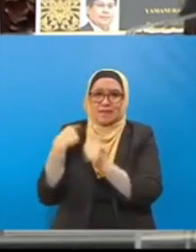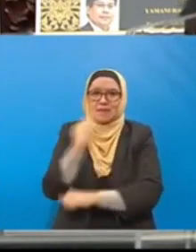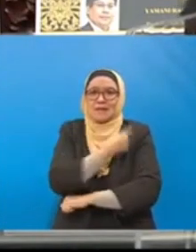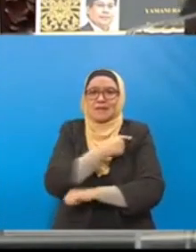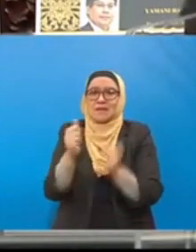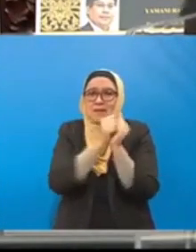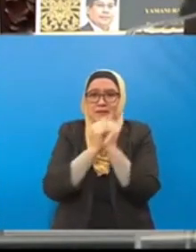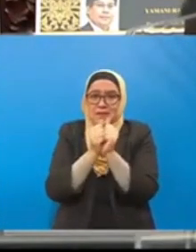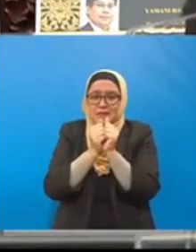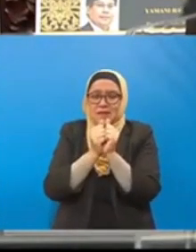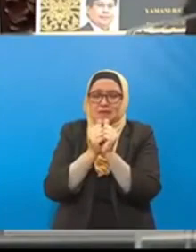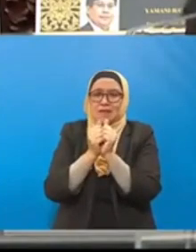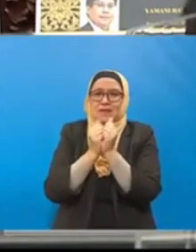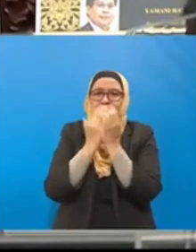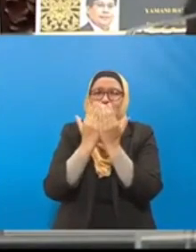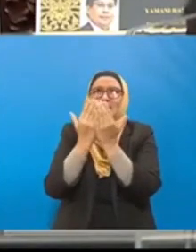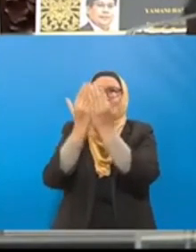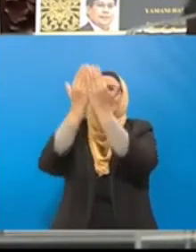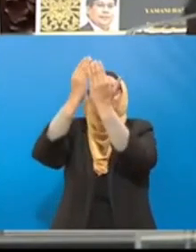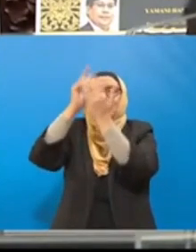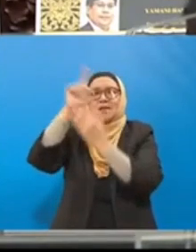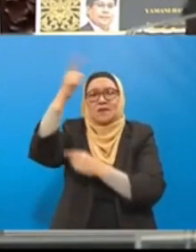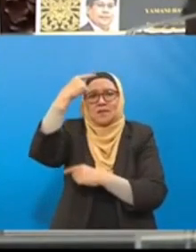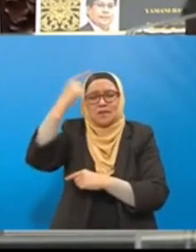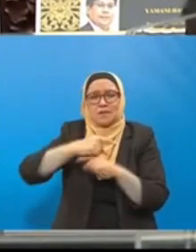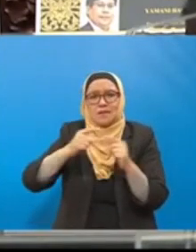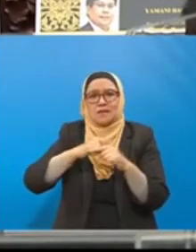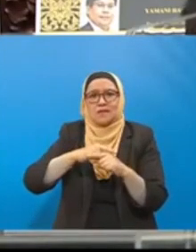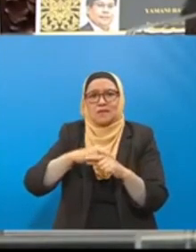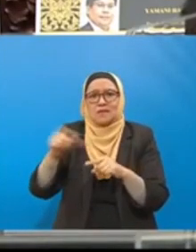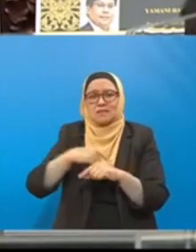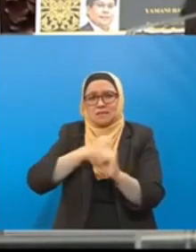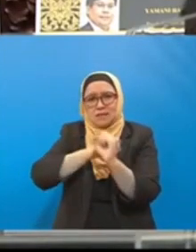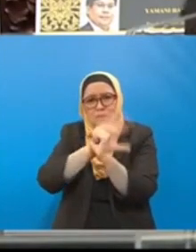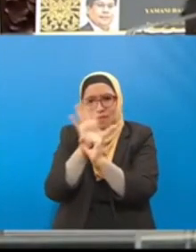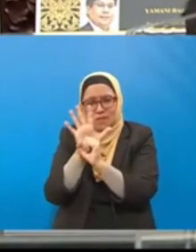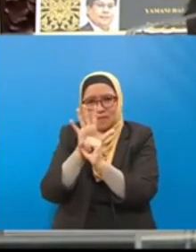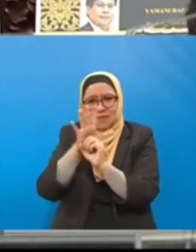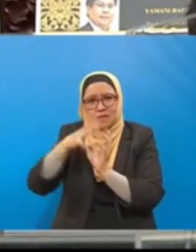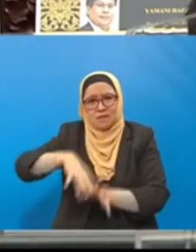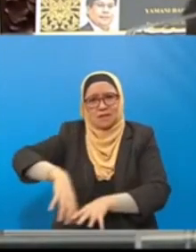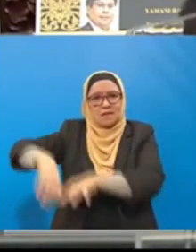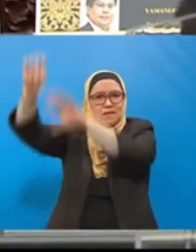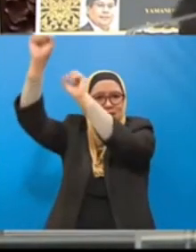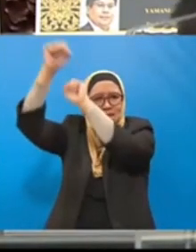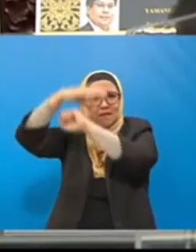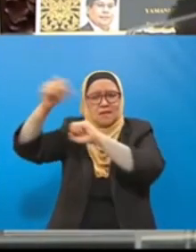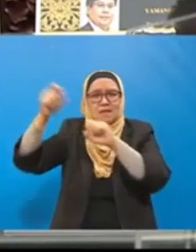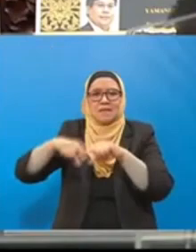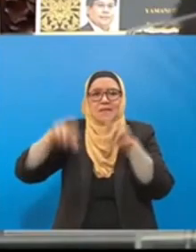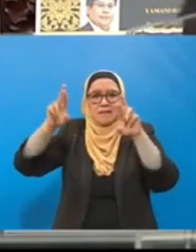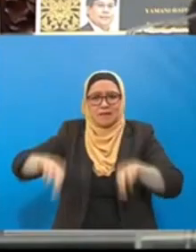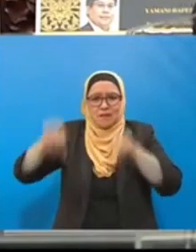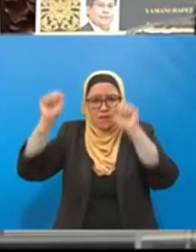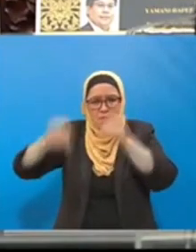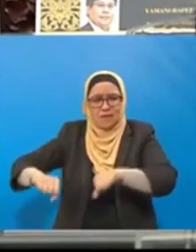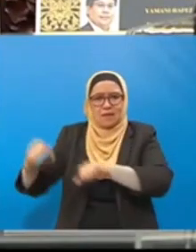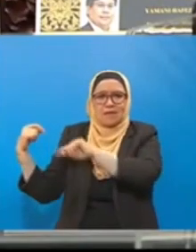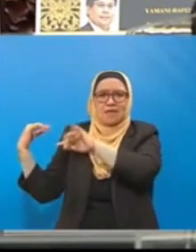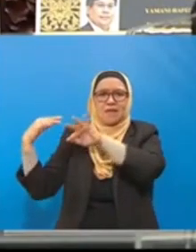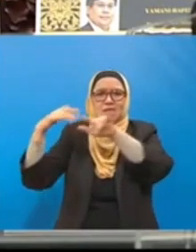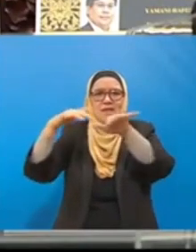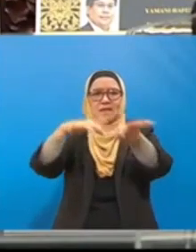supaya wabak COVID ini diangkat dan rakyat Malaysia dapat sekali lagi pergi ke Tanah Suci bersama umat Islam di seluruh